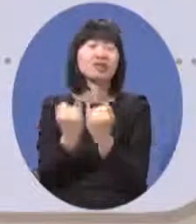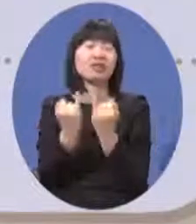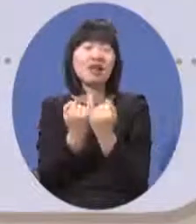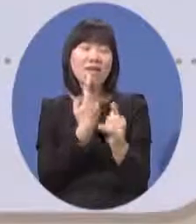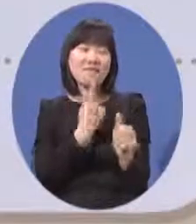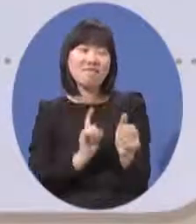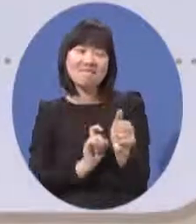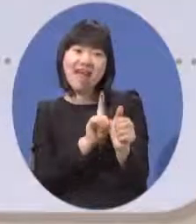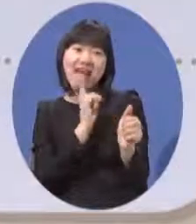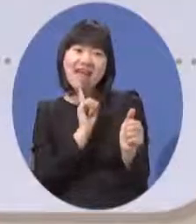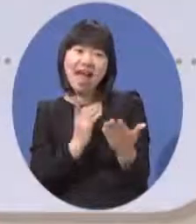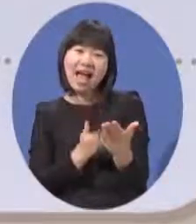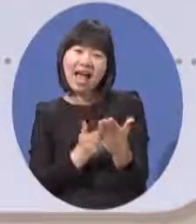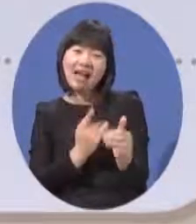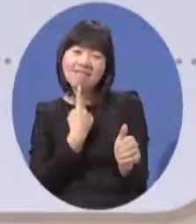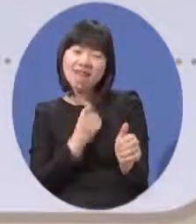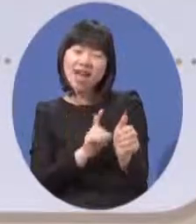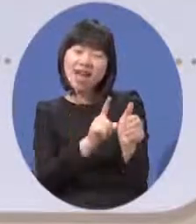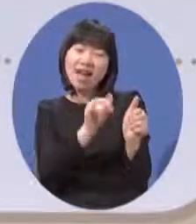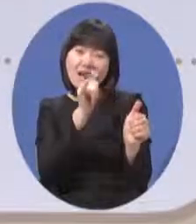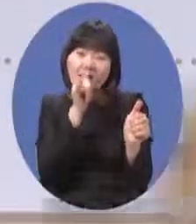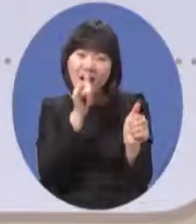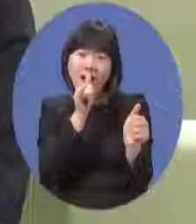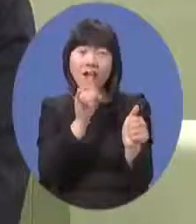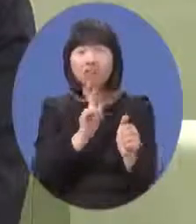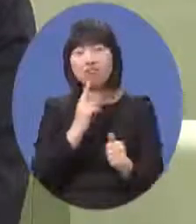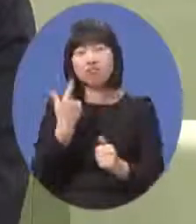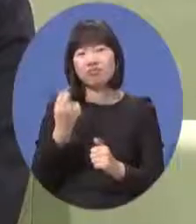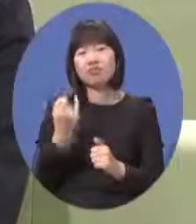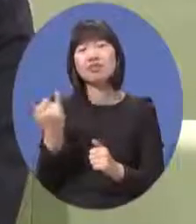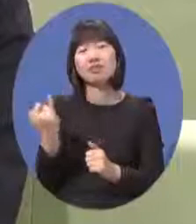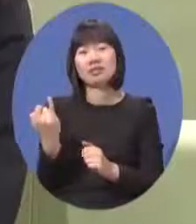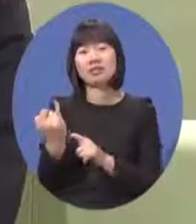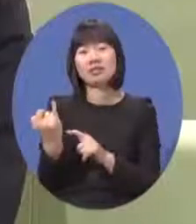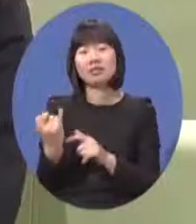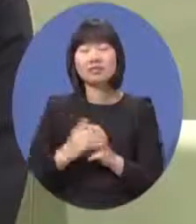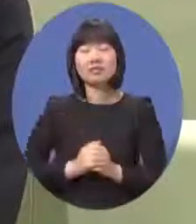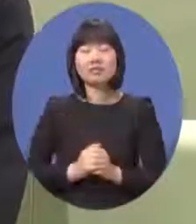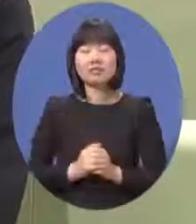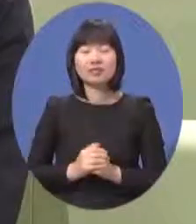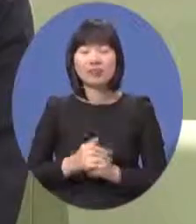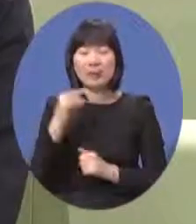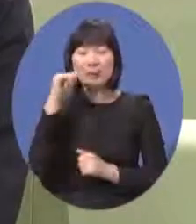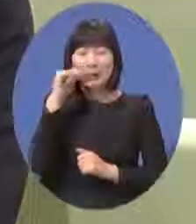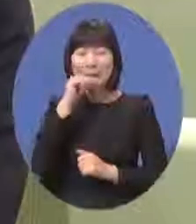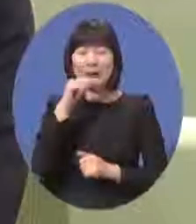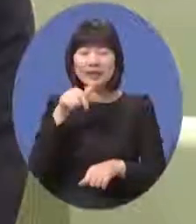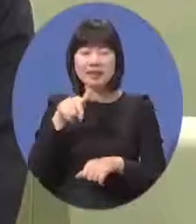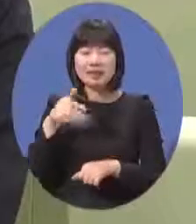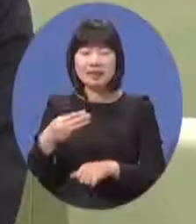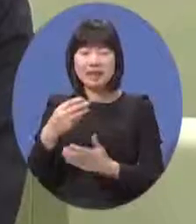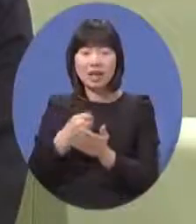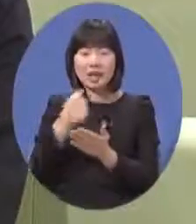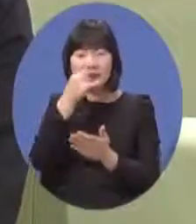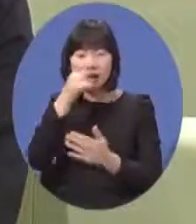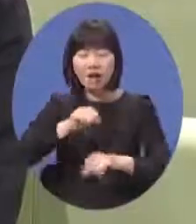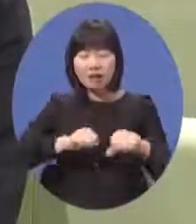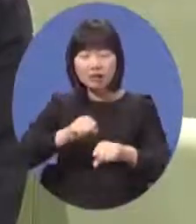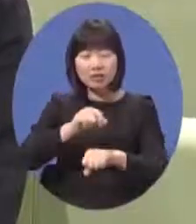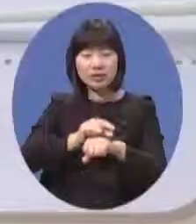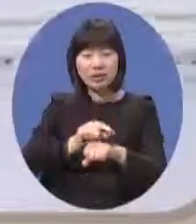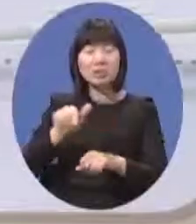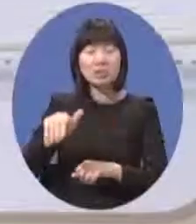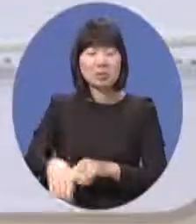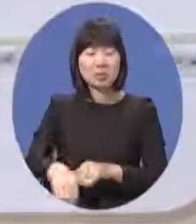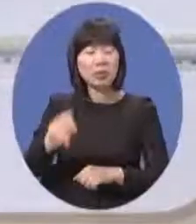굉장히 아주 그 시니컬하게도 이야기하기도 하고 이제 이렇게 돼서요. 그래서 이런 아이들은 까다로운 기질을 갖고 있는 아이들은 일단 활동성이 좀 낮을